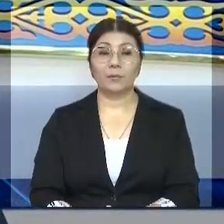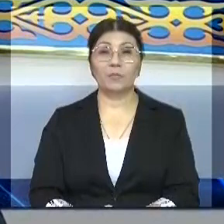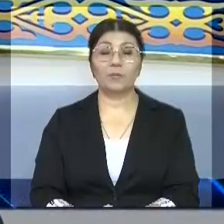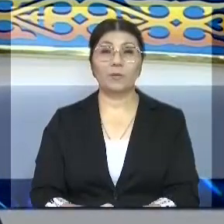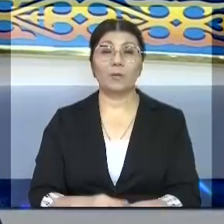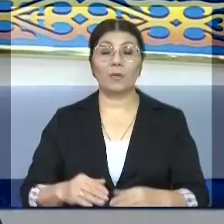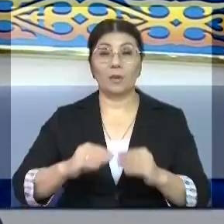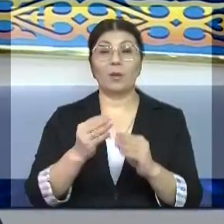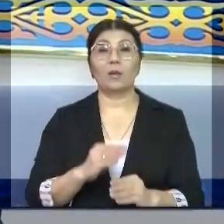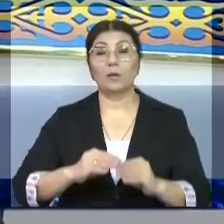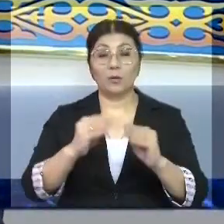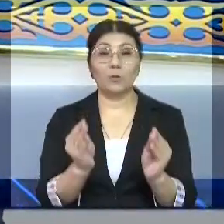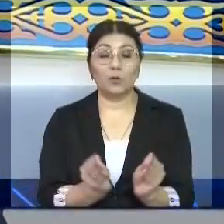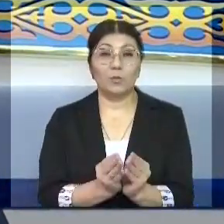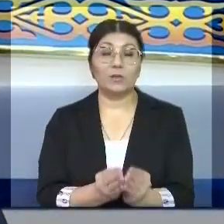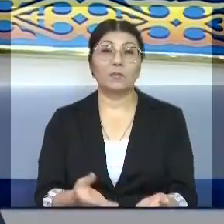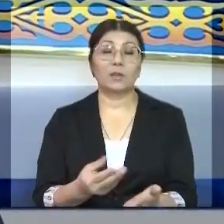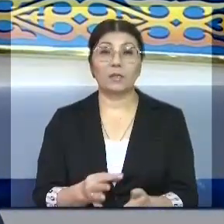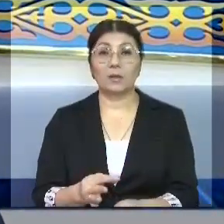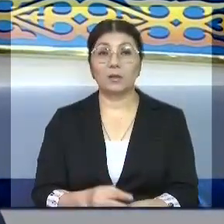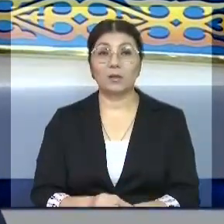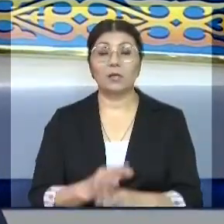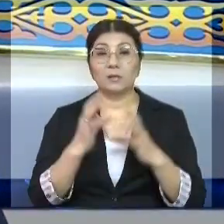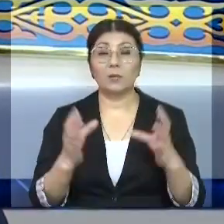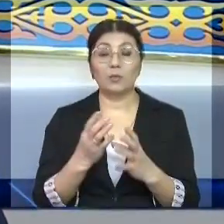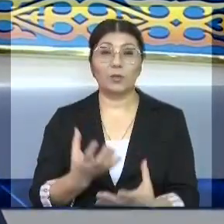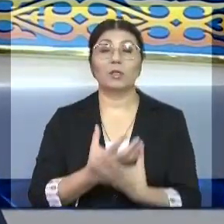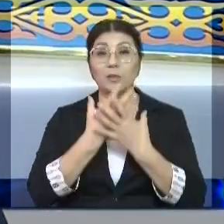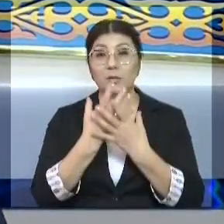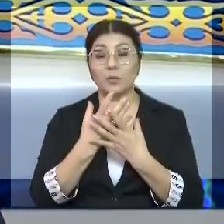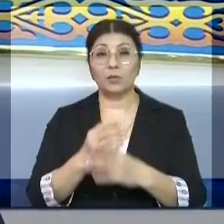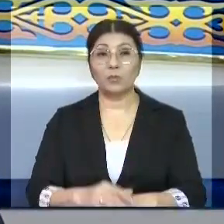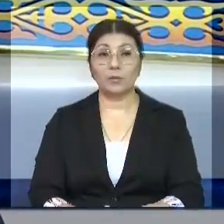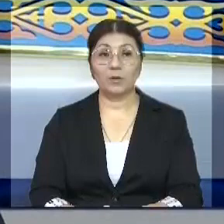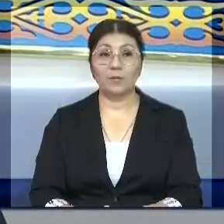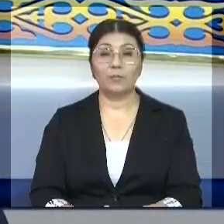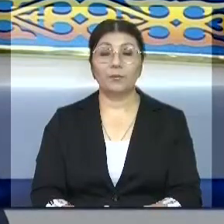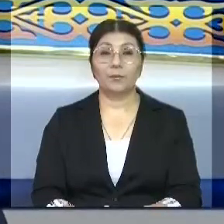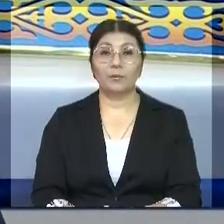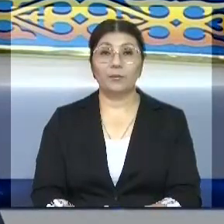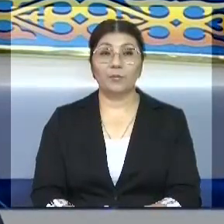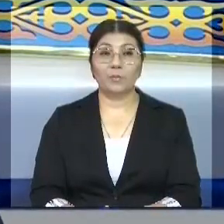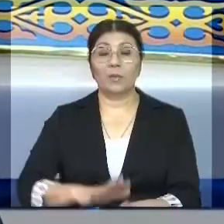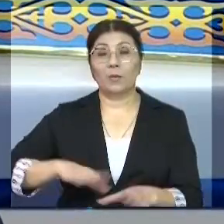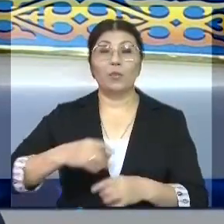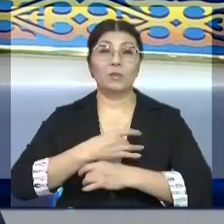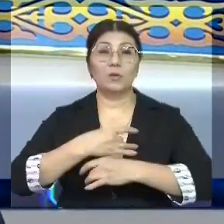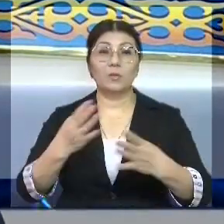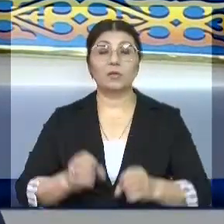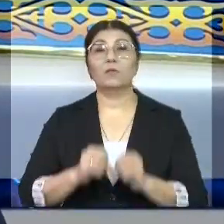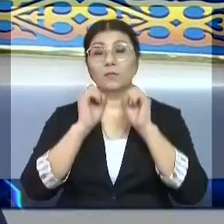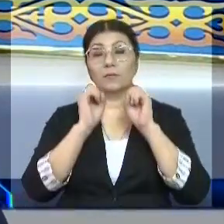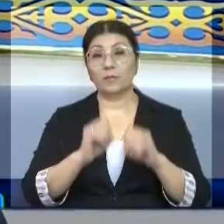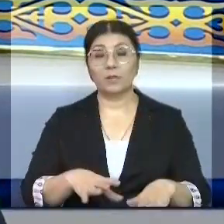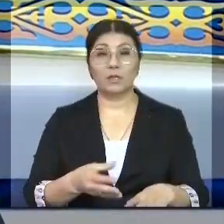не ставьте в комнате заранее, соблюдайте температурный режим при хранении. После праздников выбрасывайте